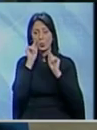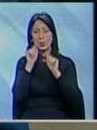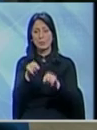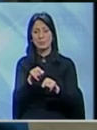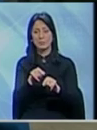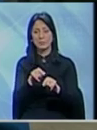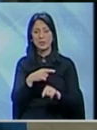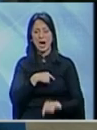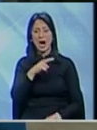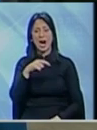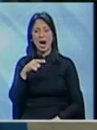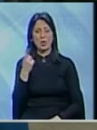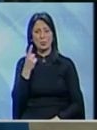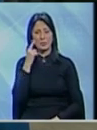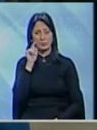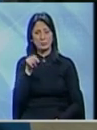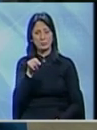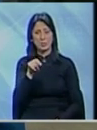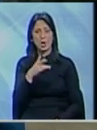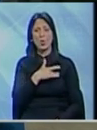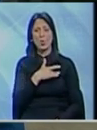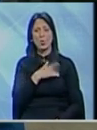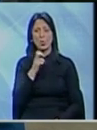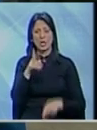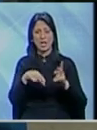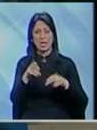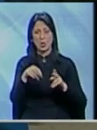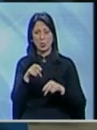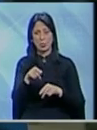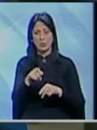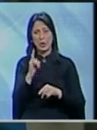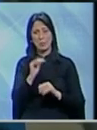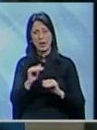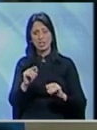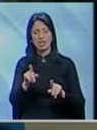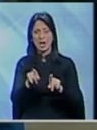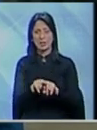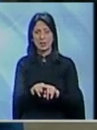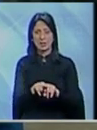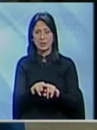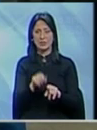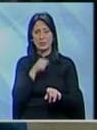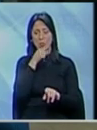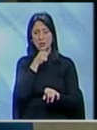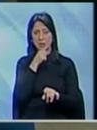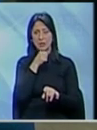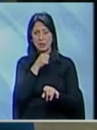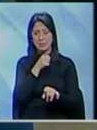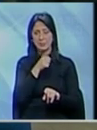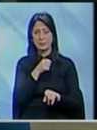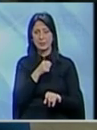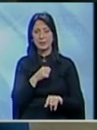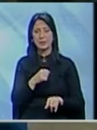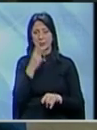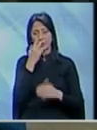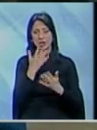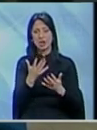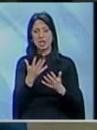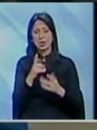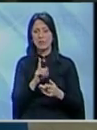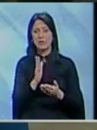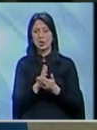არის კარდიოლოგია და გულის ქირურგია, როგორც ბავშვთა, ასევე მოზრდილთა. ნიშანდობლივი არის